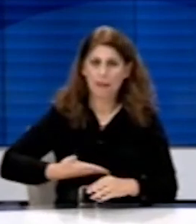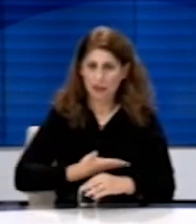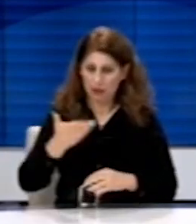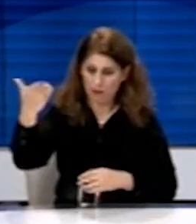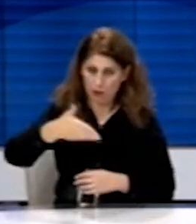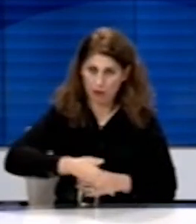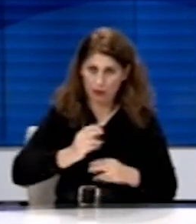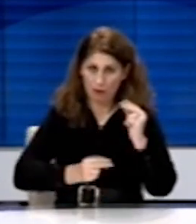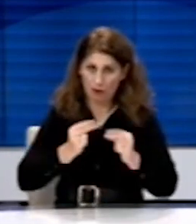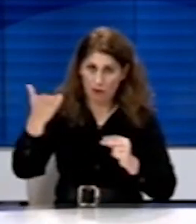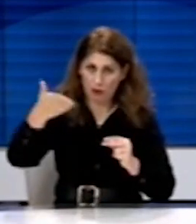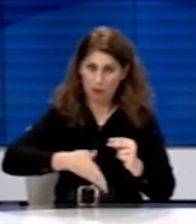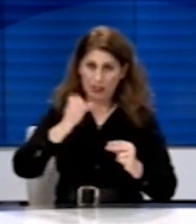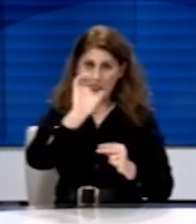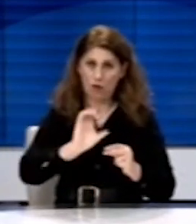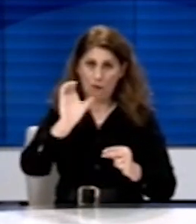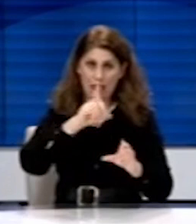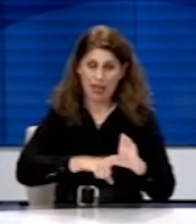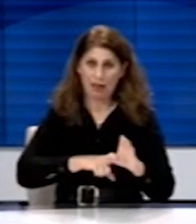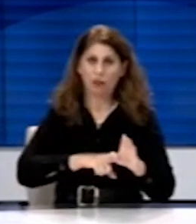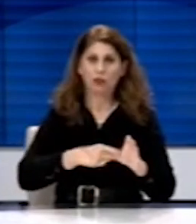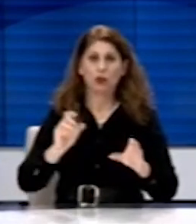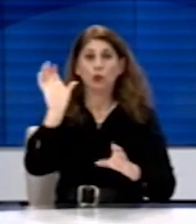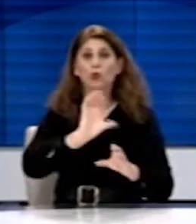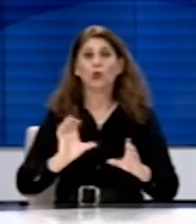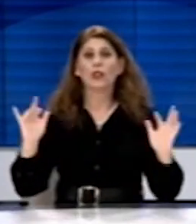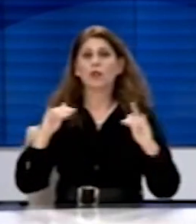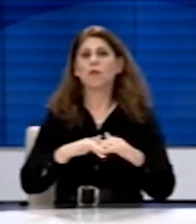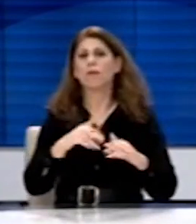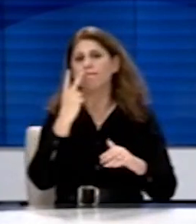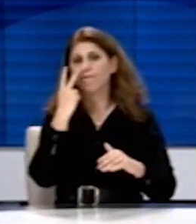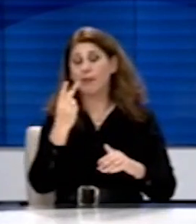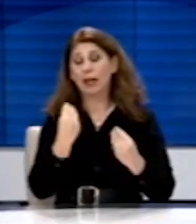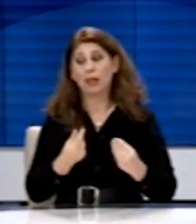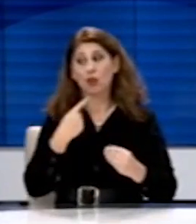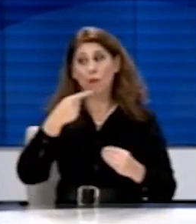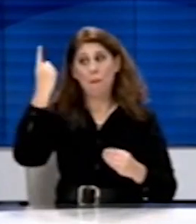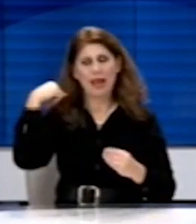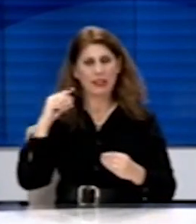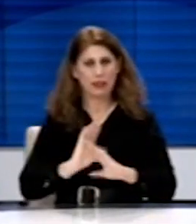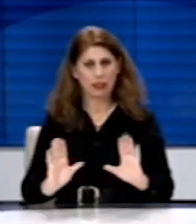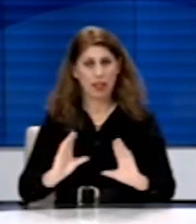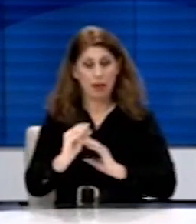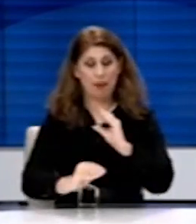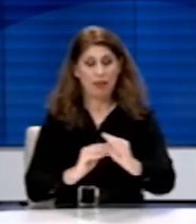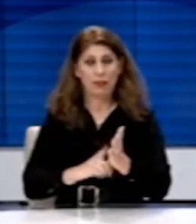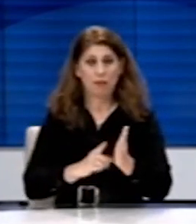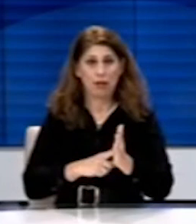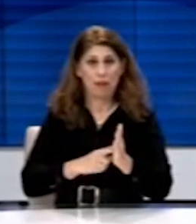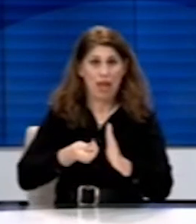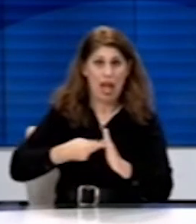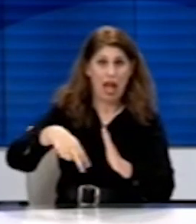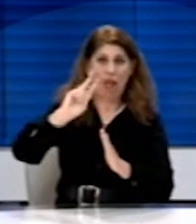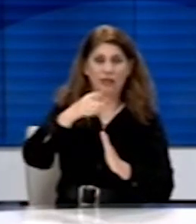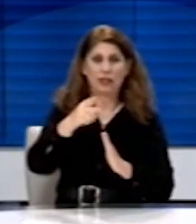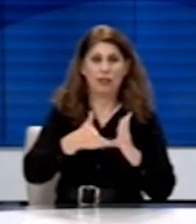με τα προβλήματα που έρχονται στην Ευρωπαϊκή Ένωση και στην Ευρωζώνη, τουρισμό δεν βλέπω να έχει καλύτερο από πέρσι. Οι επενδύσεις θα πρέπει να αυξηθούν κατά